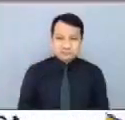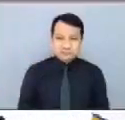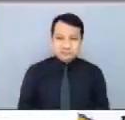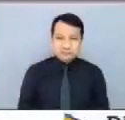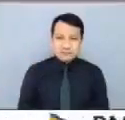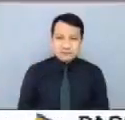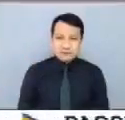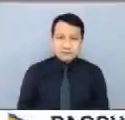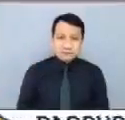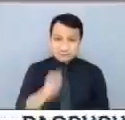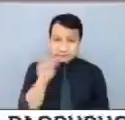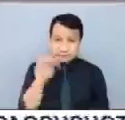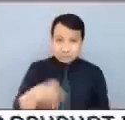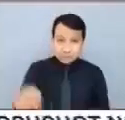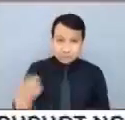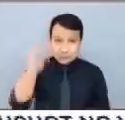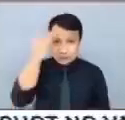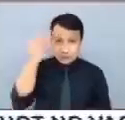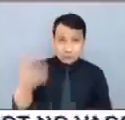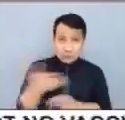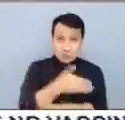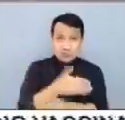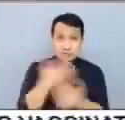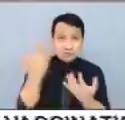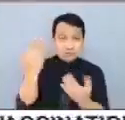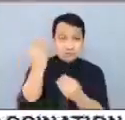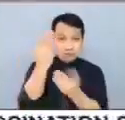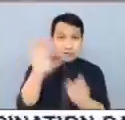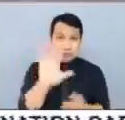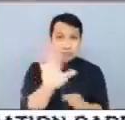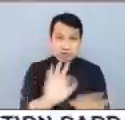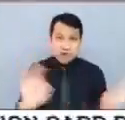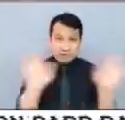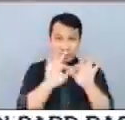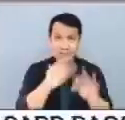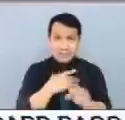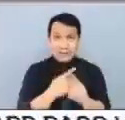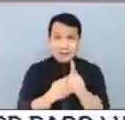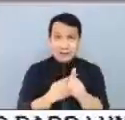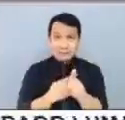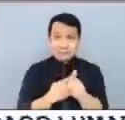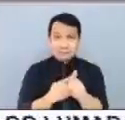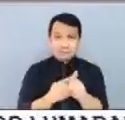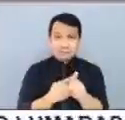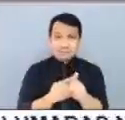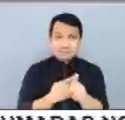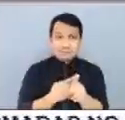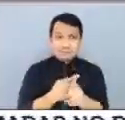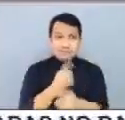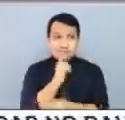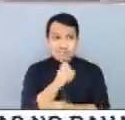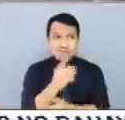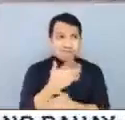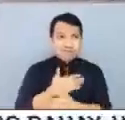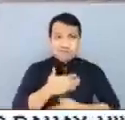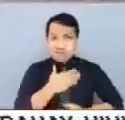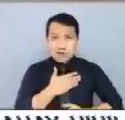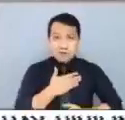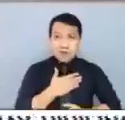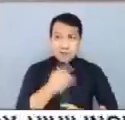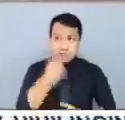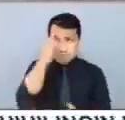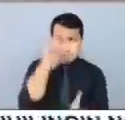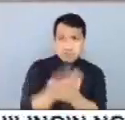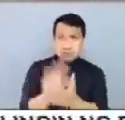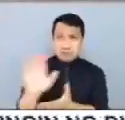Para ano, makita naman natin yung choices natin. Halimbawa sa Mindanao, maganda na tumakbo si Pacquiao. Para yung mga taga Mindanao, dalawa yung choice